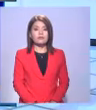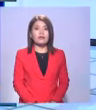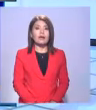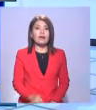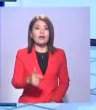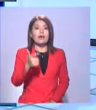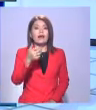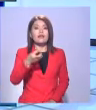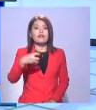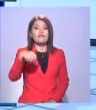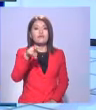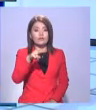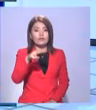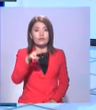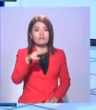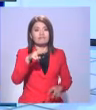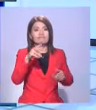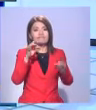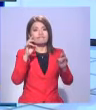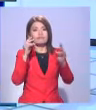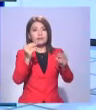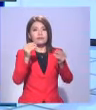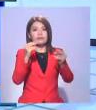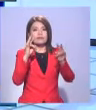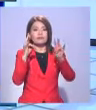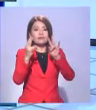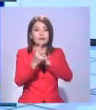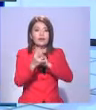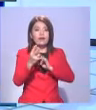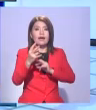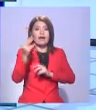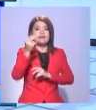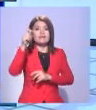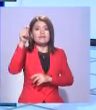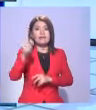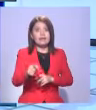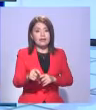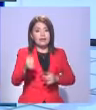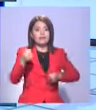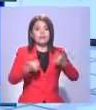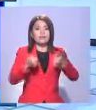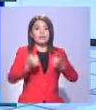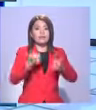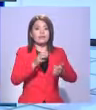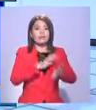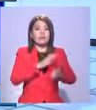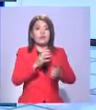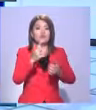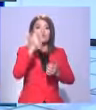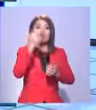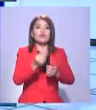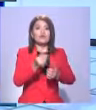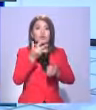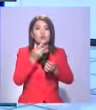Голливуд жұлдыздары Астанаға келді. Елордада халықаралық Комик-Кон фестивалі өтіп жатыр. Бағдарламасы бай шараның қонақтары 3 күн бойы